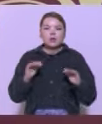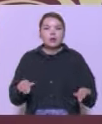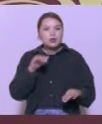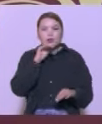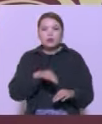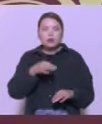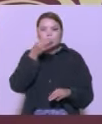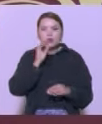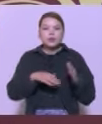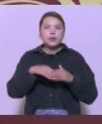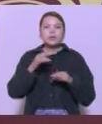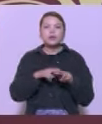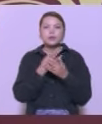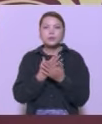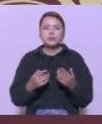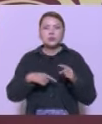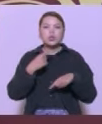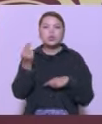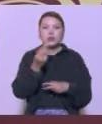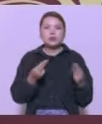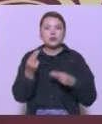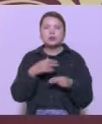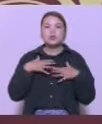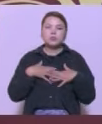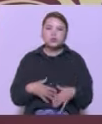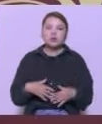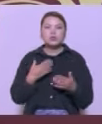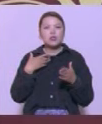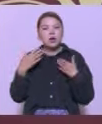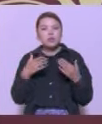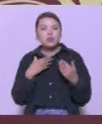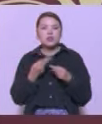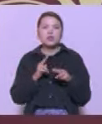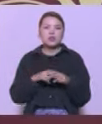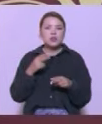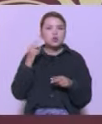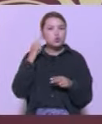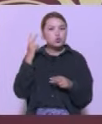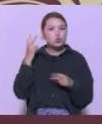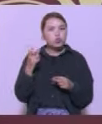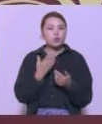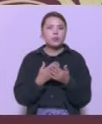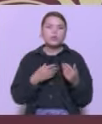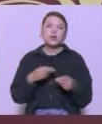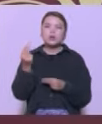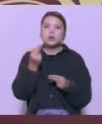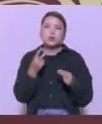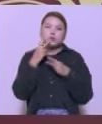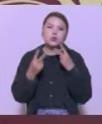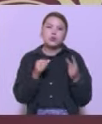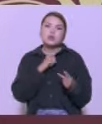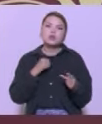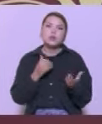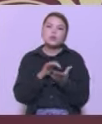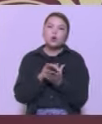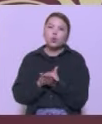талантливы. Мы помогаем им через искусство адаптироваться к обществу. У ребят улучшается слух. И в целом, благодаря творческим занятиям, они находят себе новых